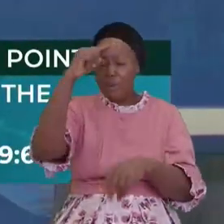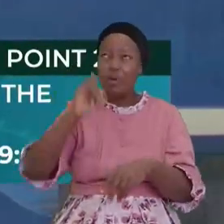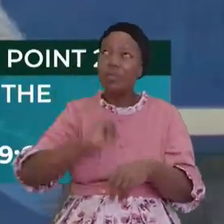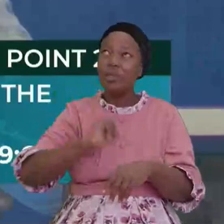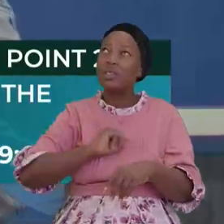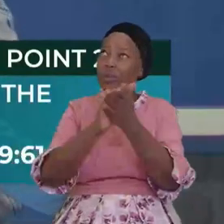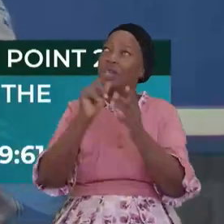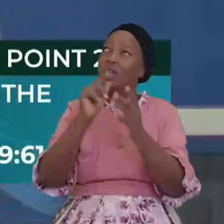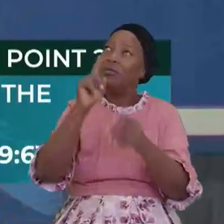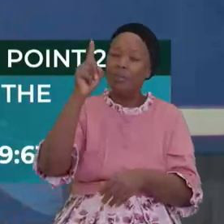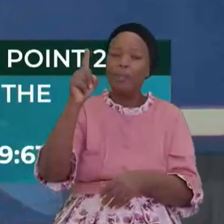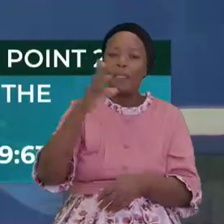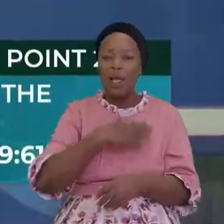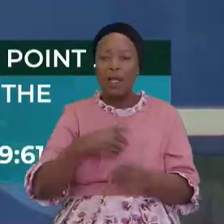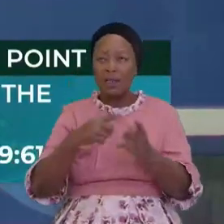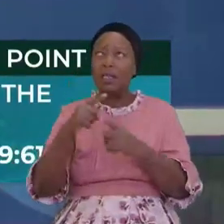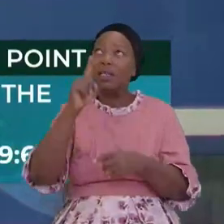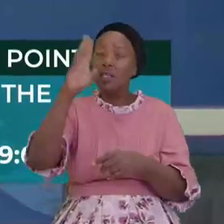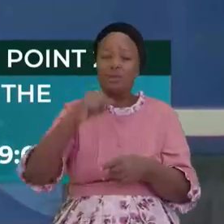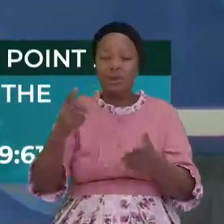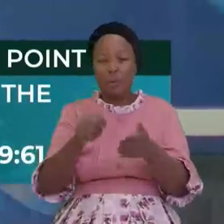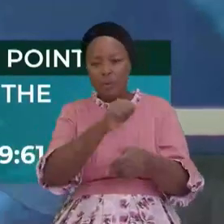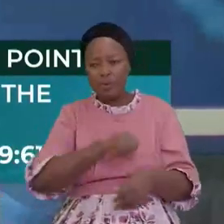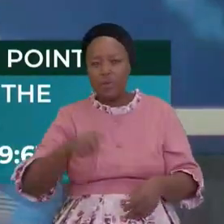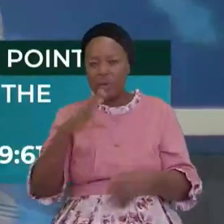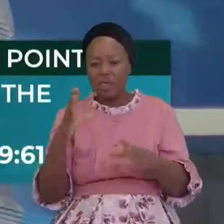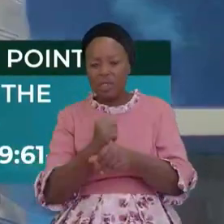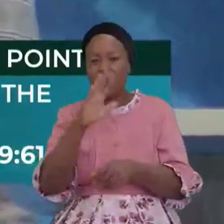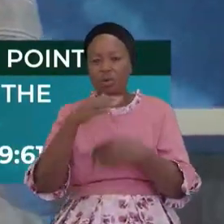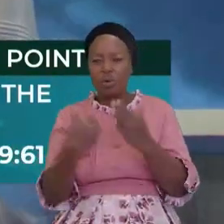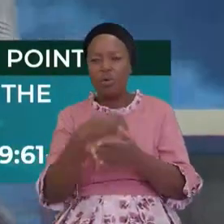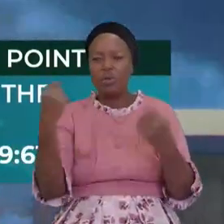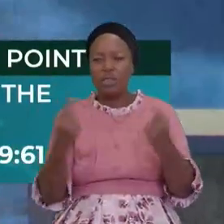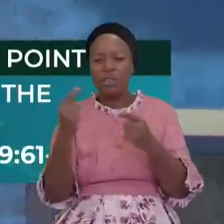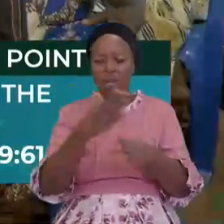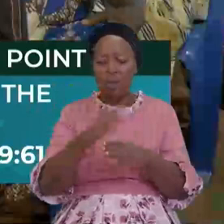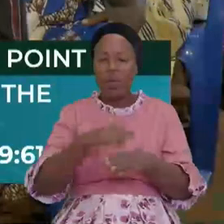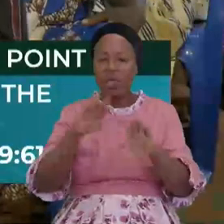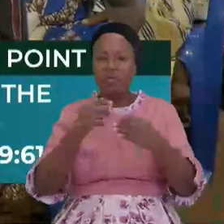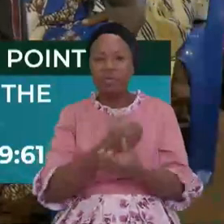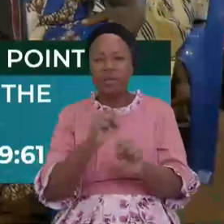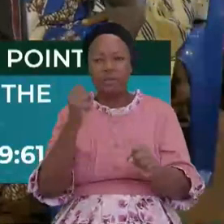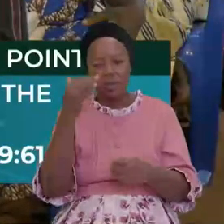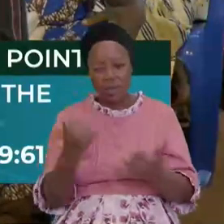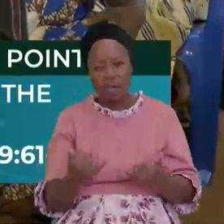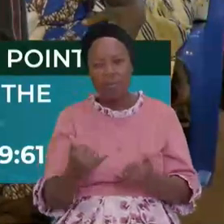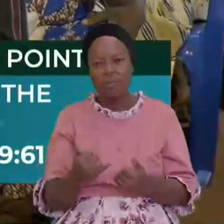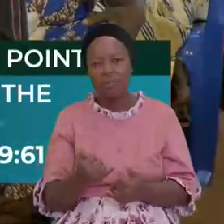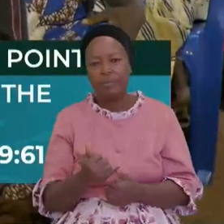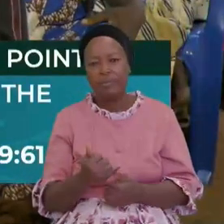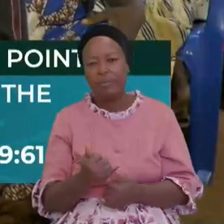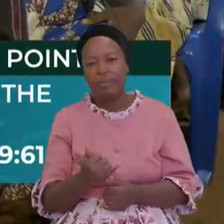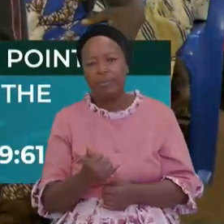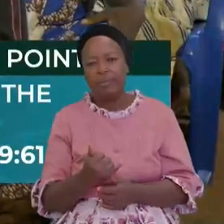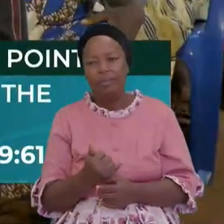sous mon contrôle. Je t'abandonne tout parce que je crois en toi. Il va t'opérer et